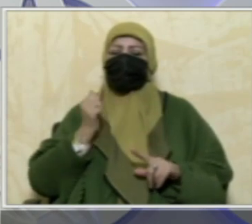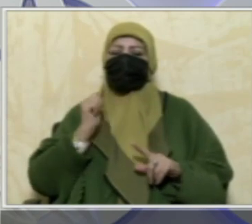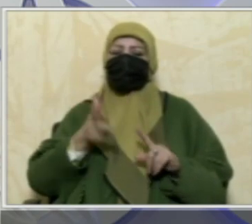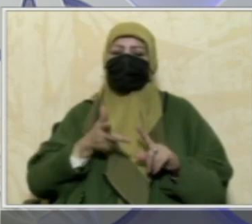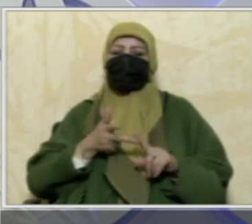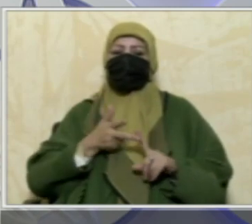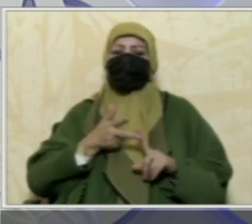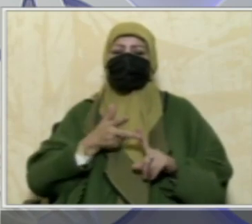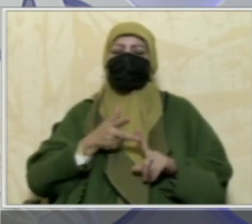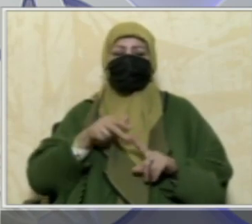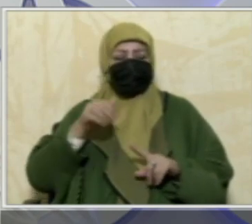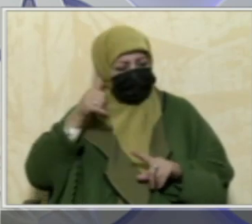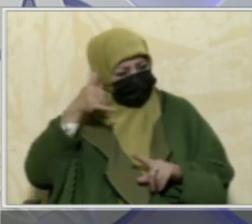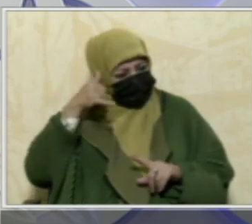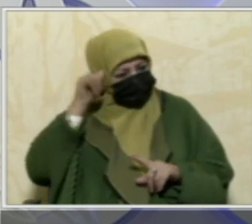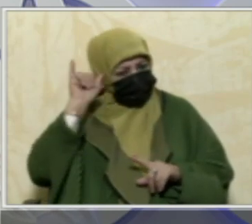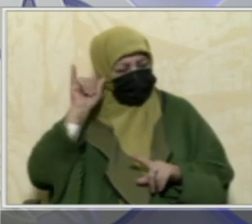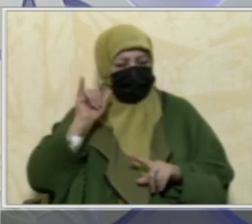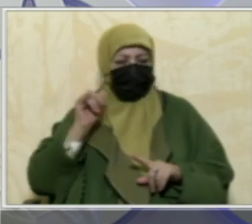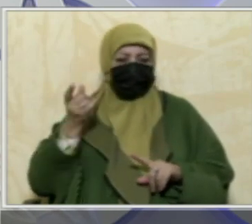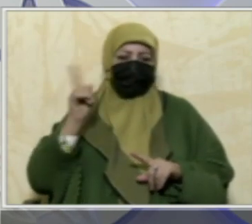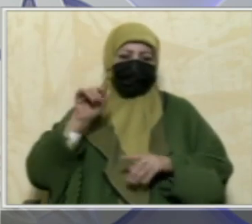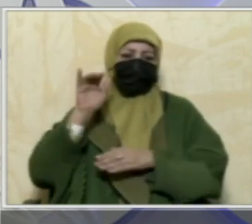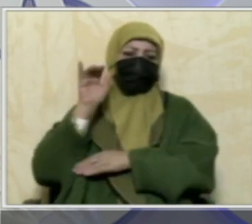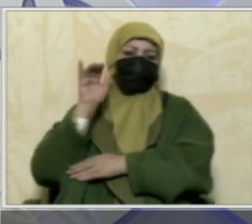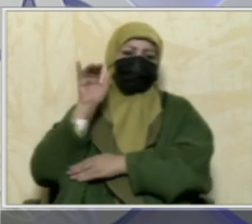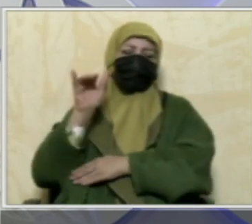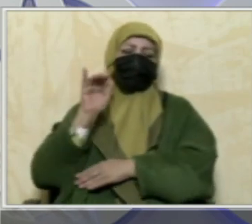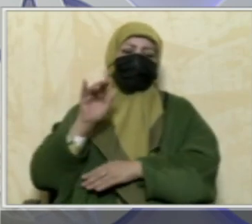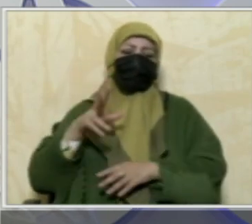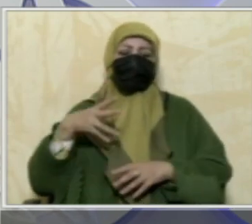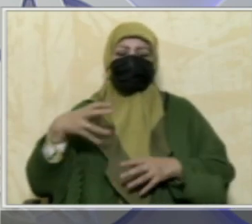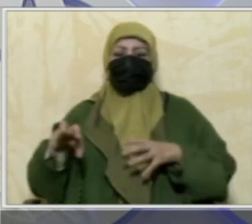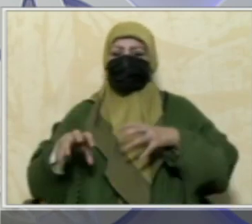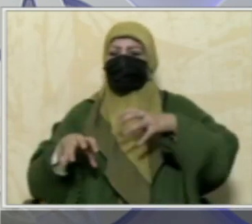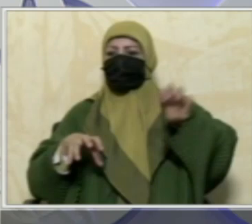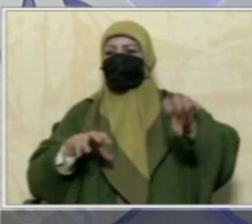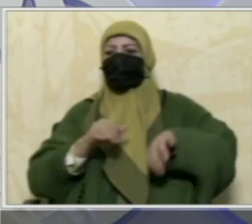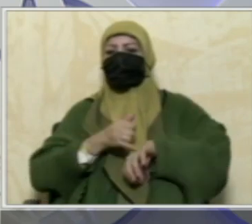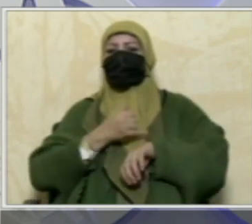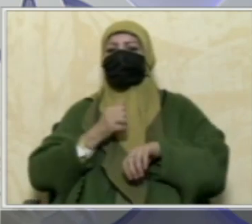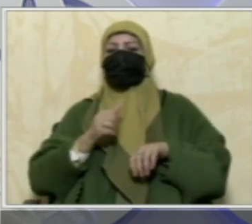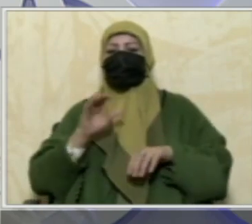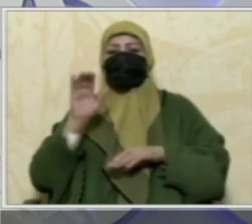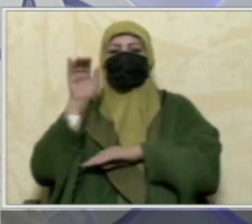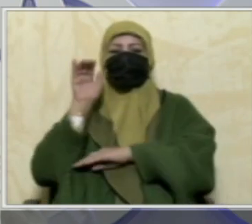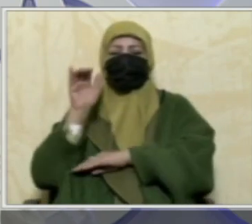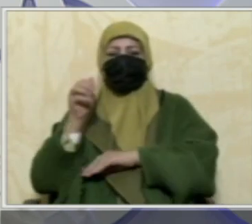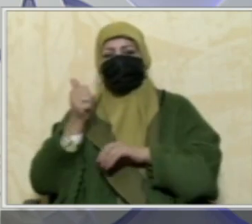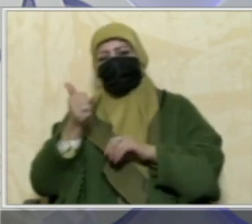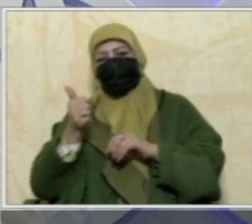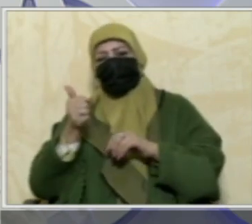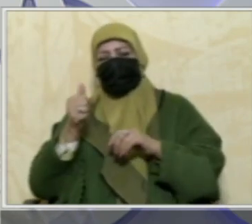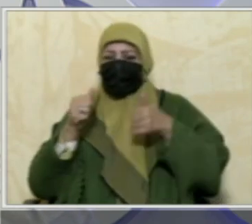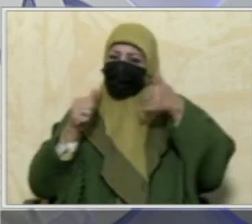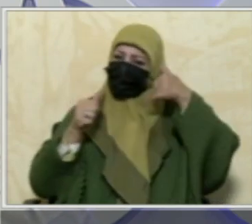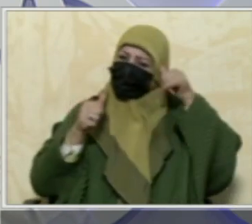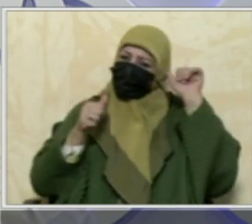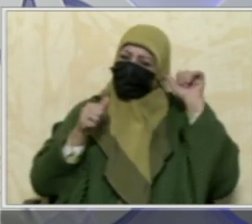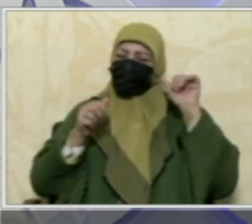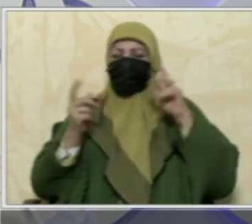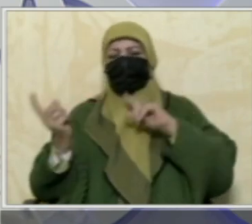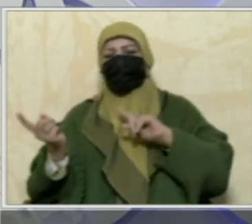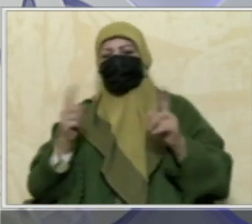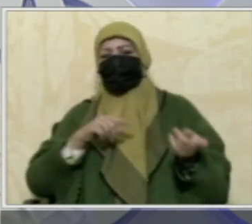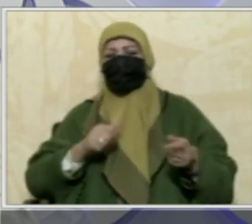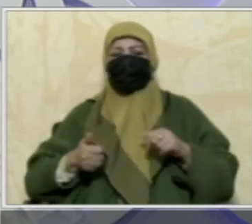وان كان في خلاف عند المالكيه في تقديم الابل على البقر او البقر على الابن محل خلاف لكن يعني ما به الفتوى